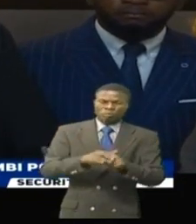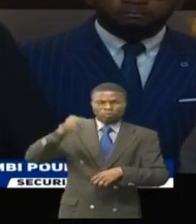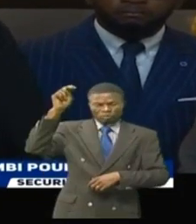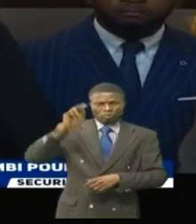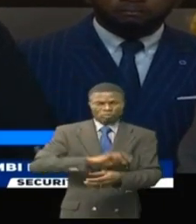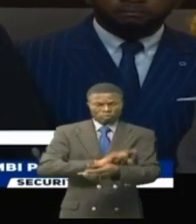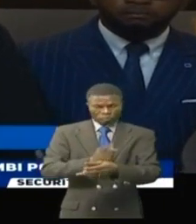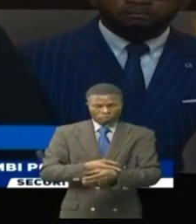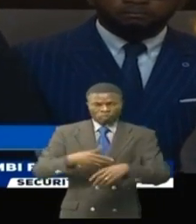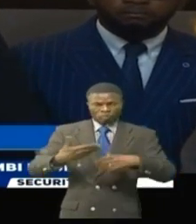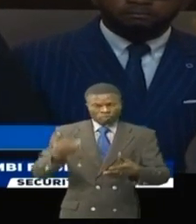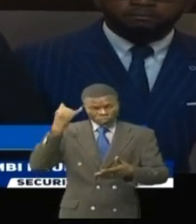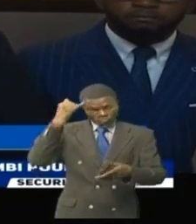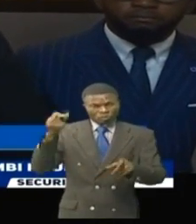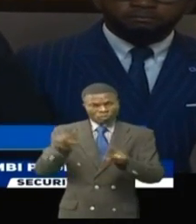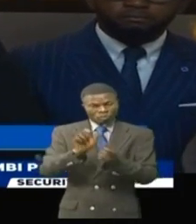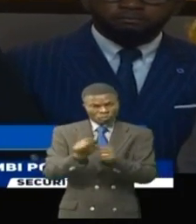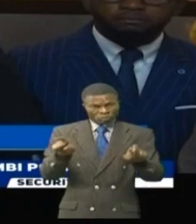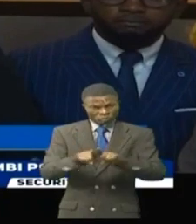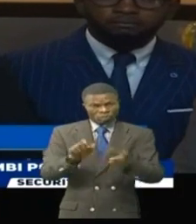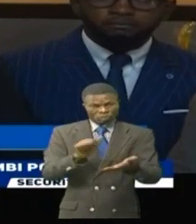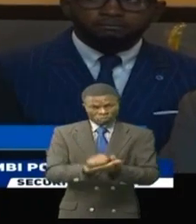peut-on, dans un contexte comme celui-là,